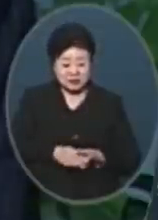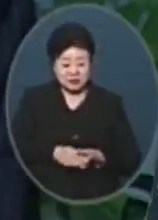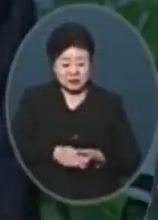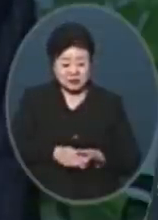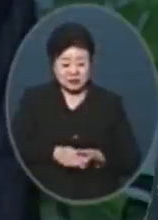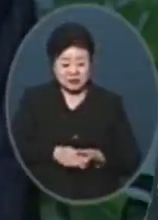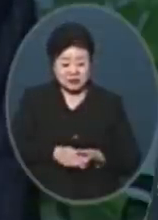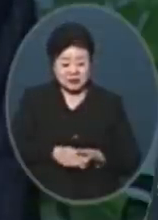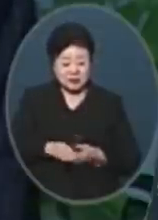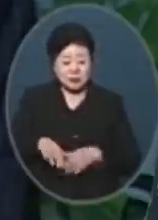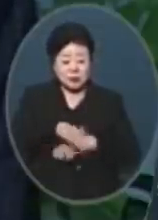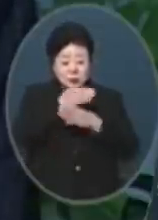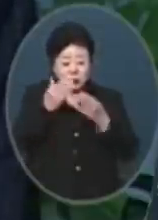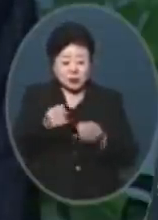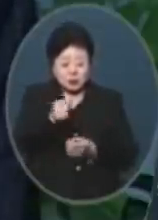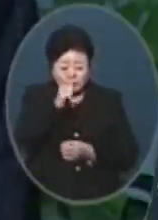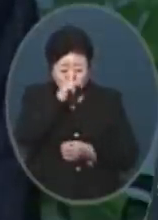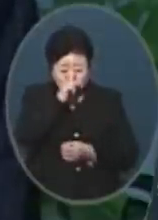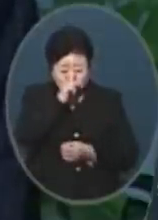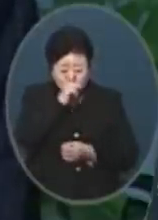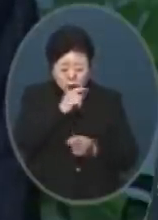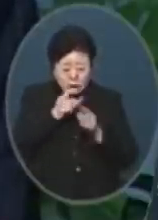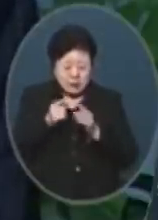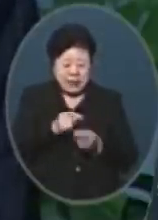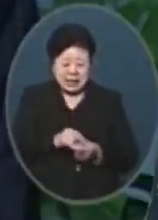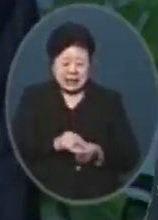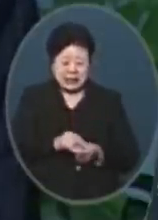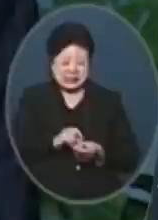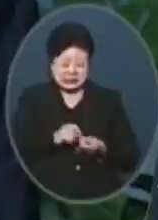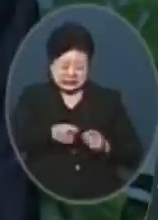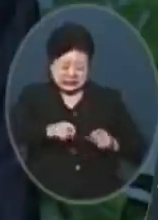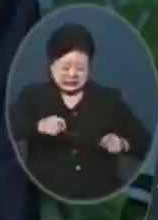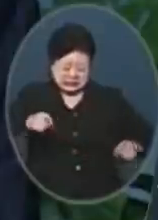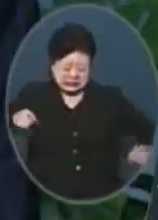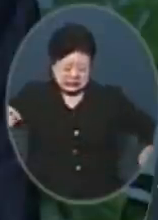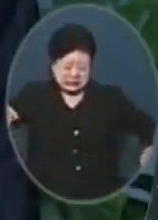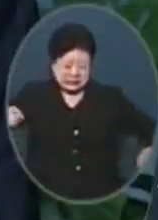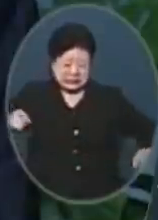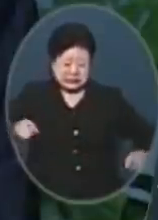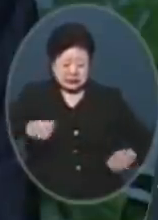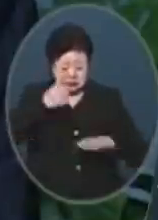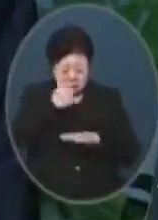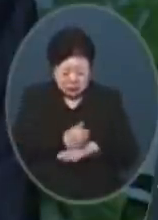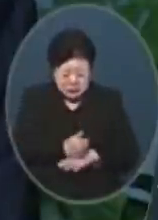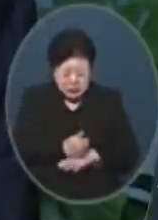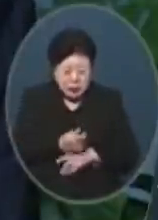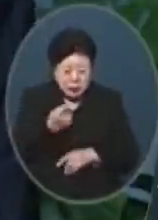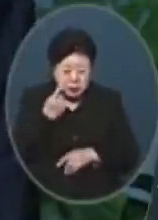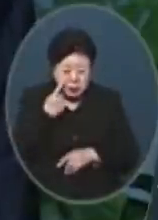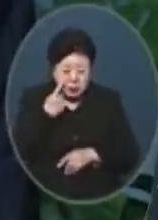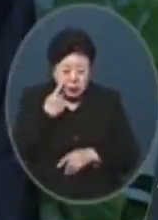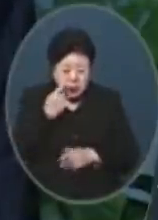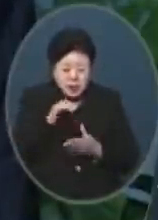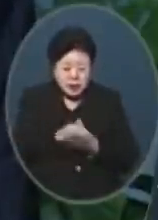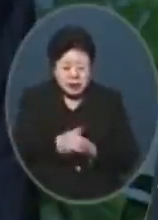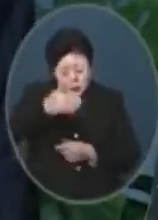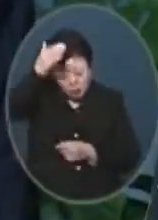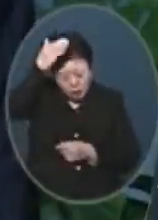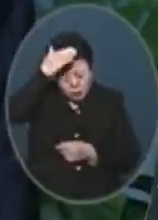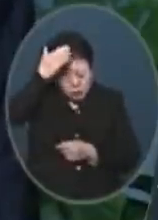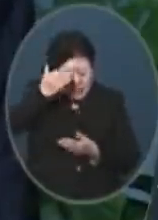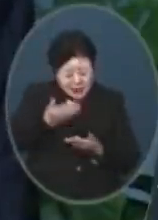전부 좋은 수식으로서 문장을 지어서 나중에 결과에는 기도